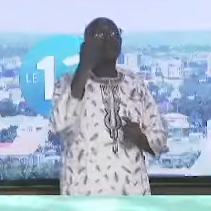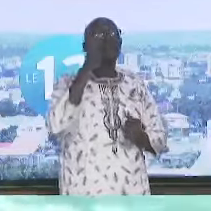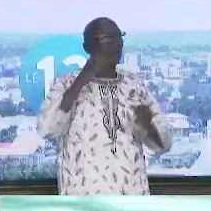de détermination. Barakat Pitropa est le benjamin d'une fratrie de 3 enfants. Ce futur ingénieur est actuellement le visage